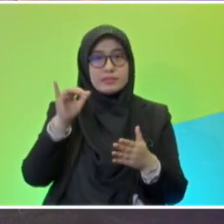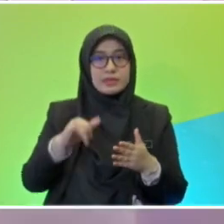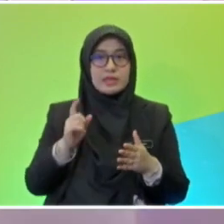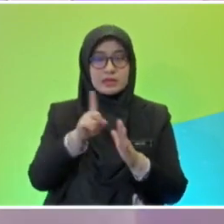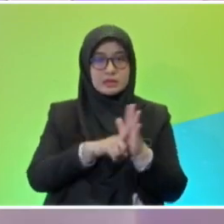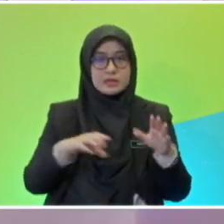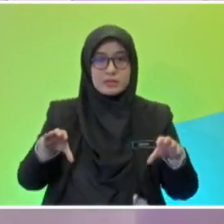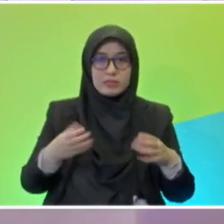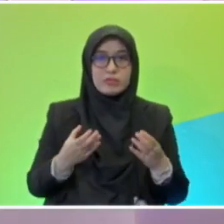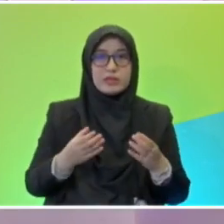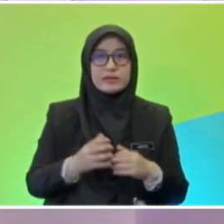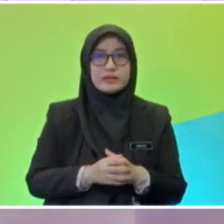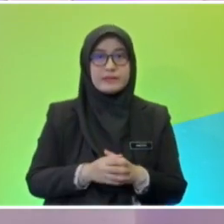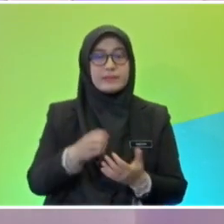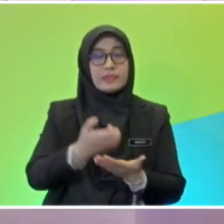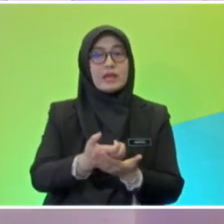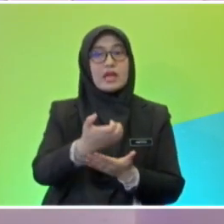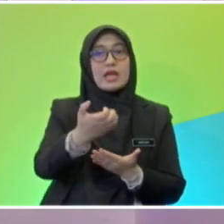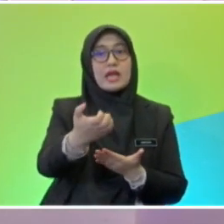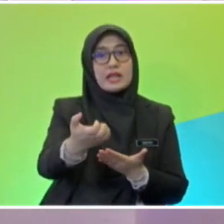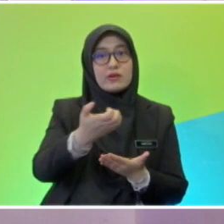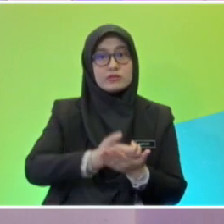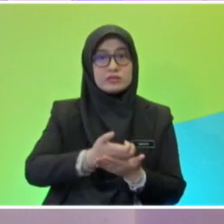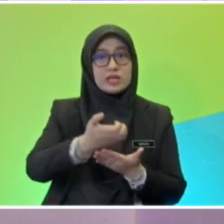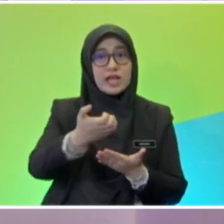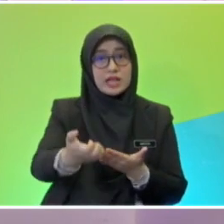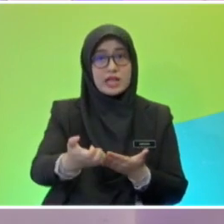ditawarkan yang sangat kecil Sudahlah tak bagi Kemudian